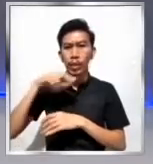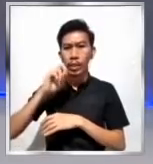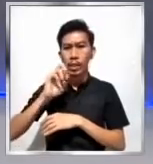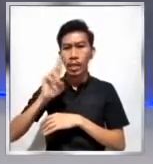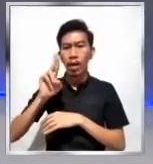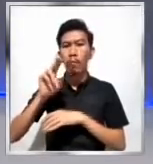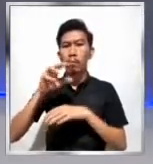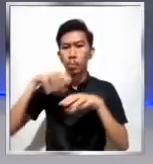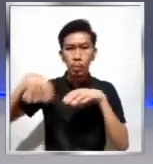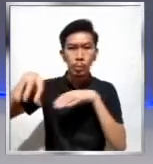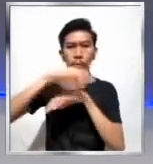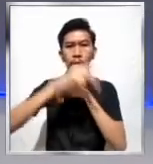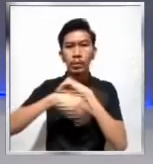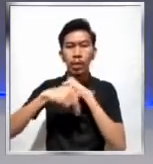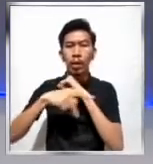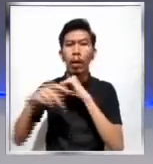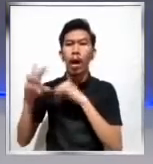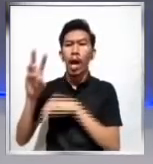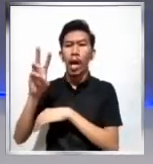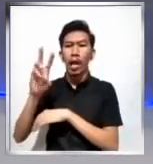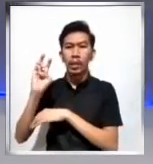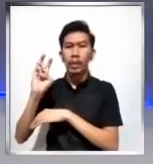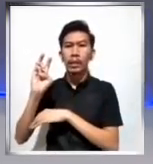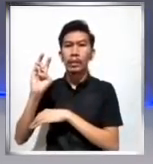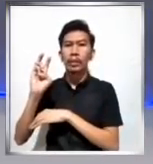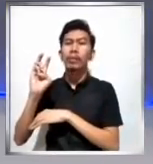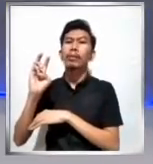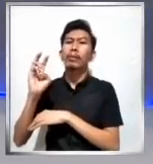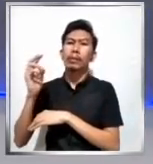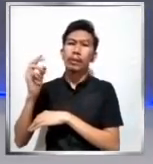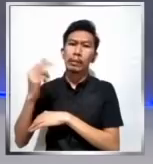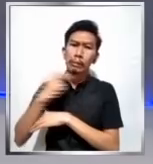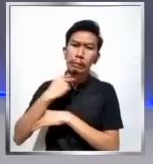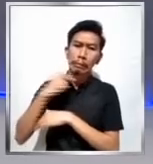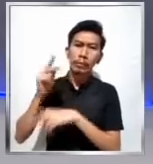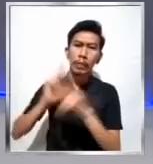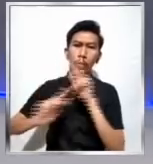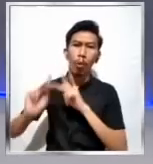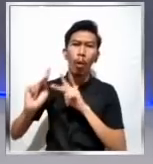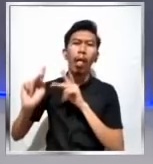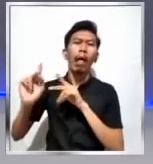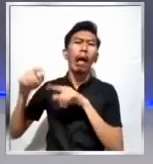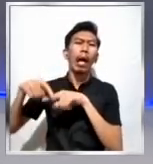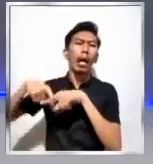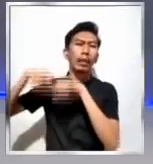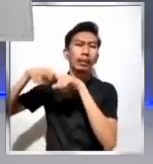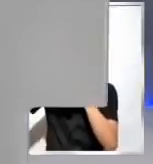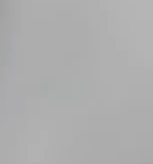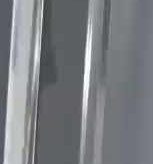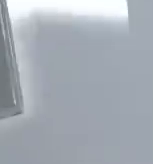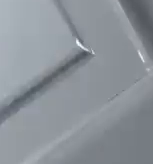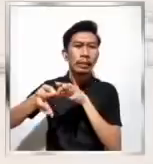mahigit 600 locally stranded individuals na tinutulungan po ng gobyerno. Nakatutok si Ivan